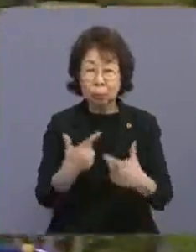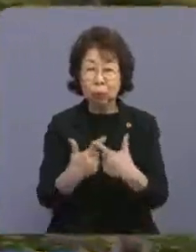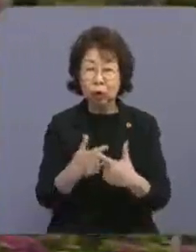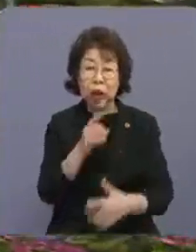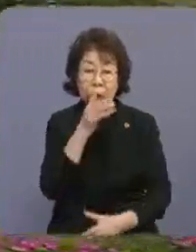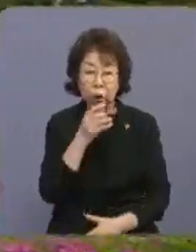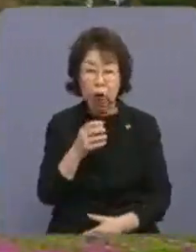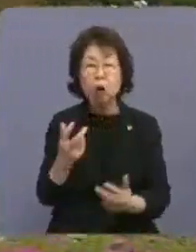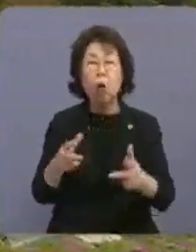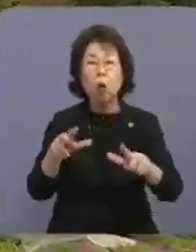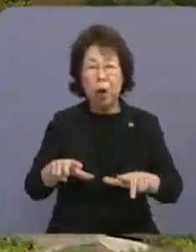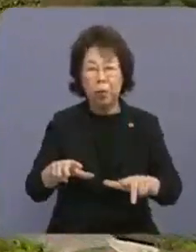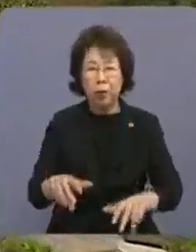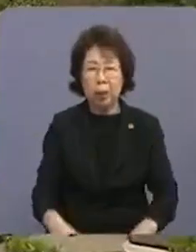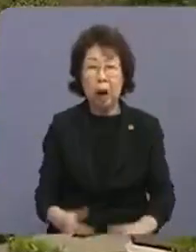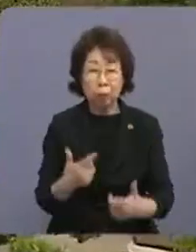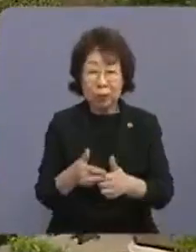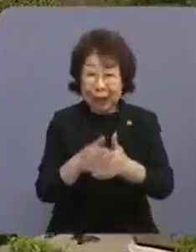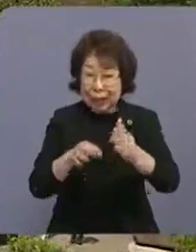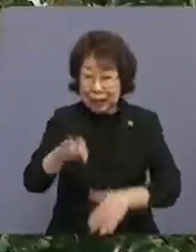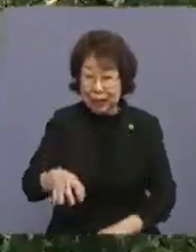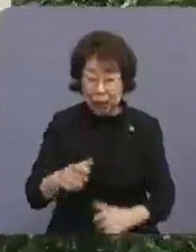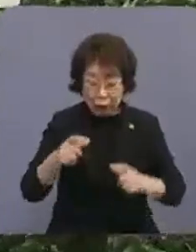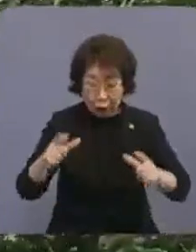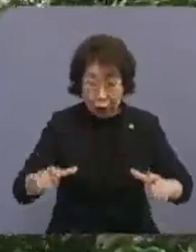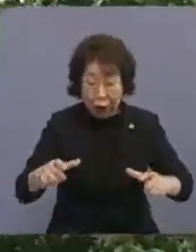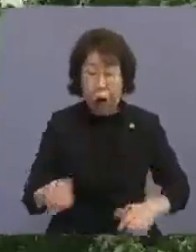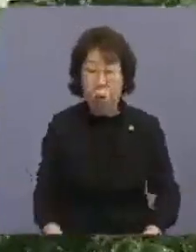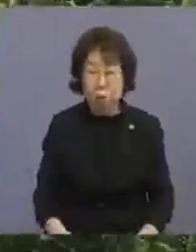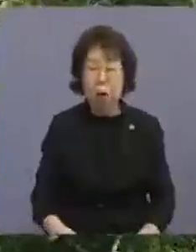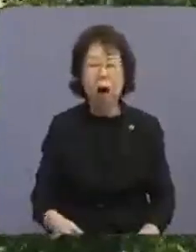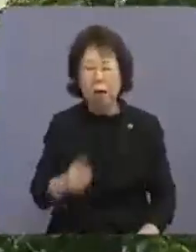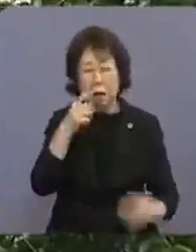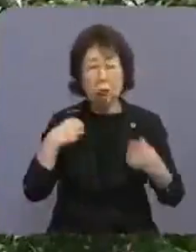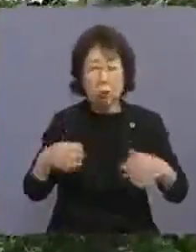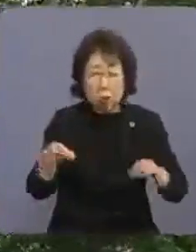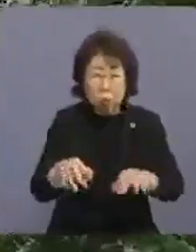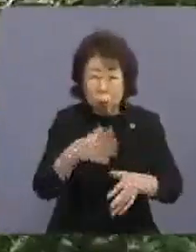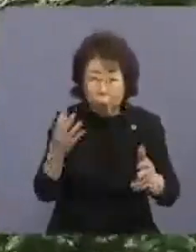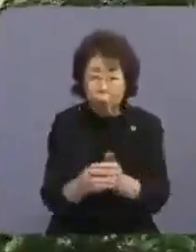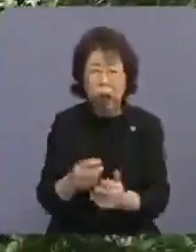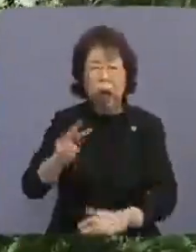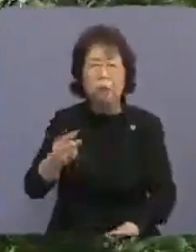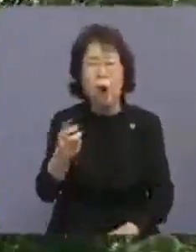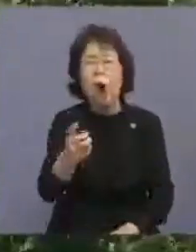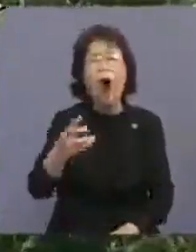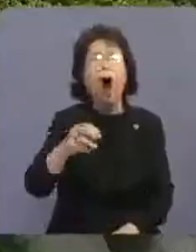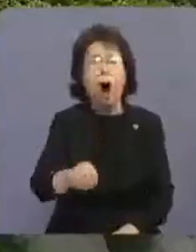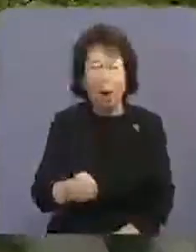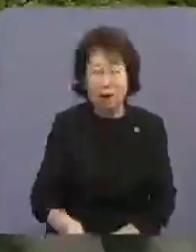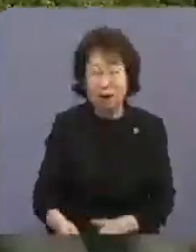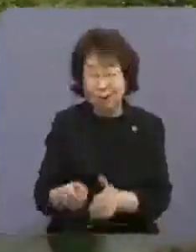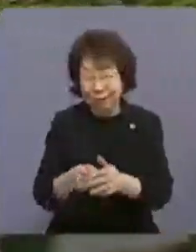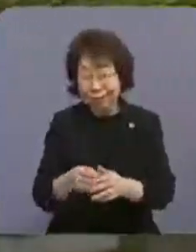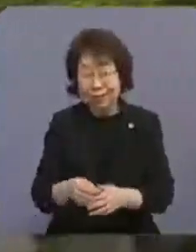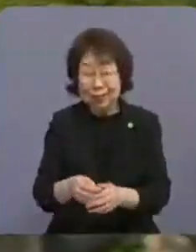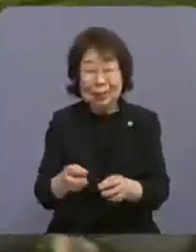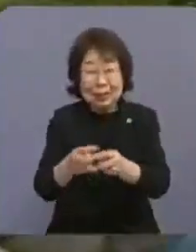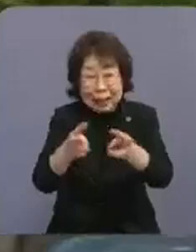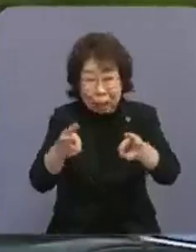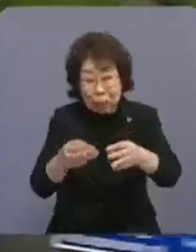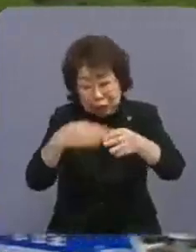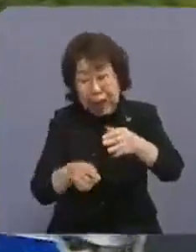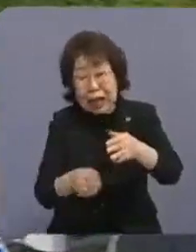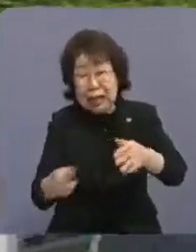부산중앙공원 관리사무소. 부산시가 이곳 5,000제곱미터 땅에 국비와 시비 등 약 250억 원을 들여 지상 3층, 지하 1층